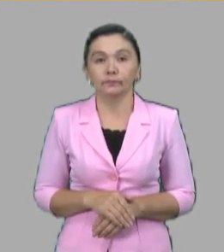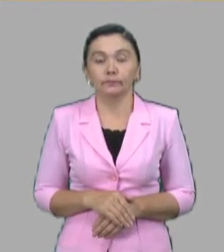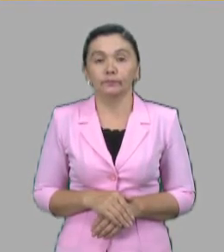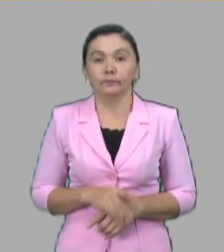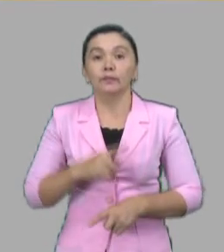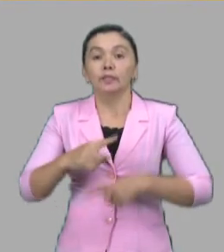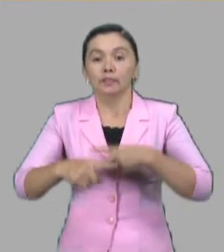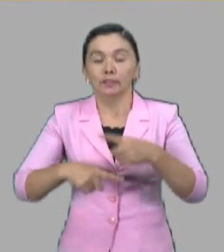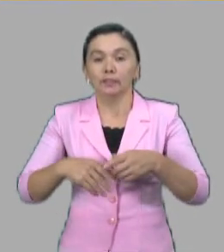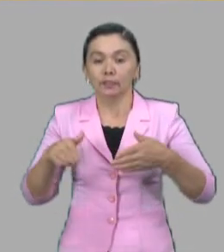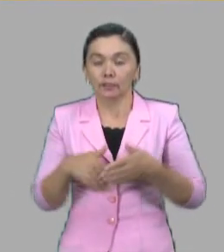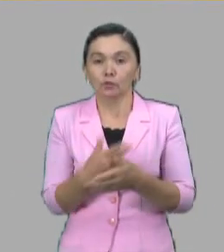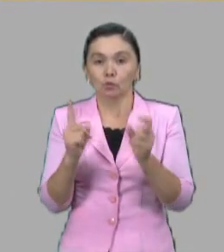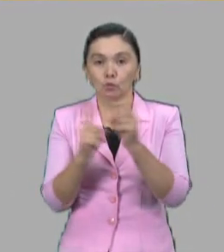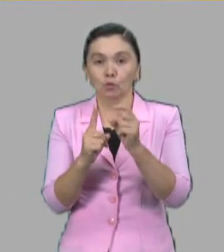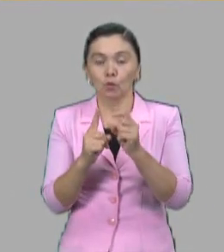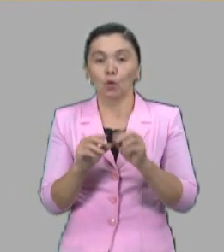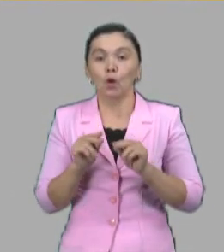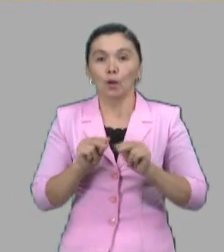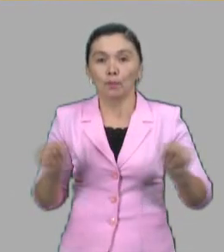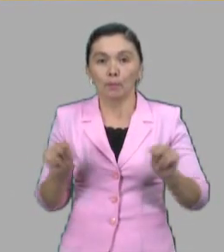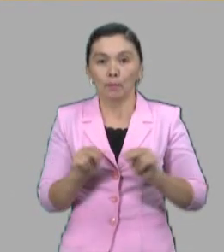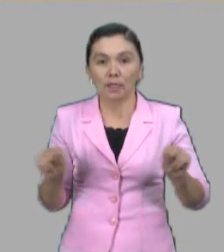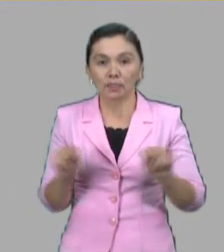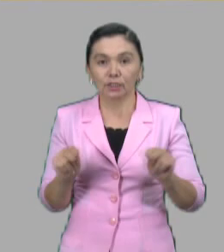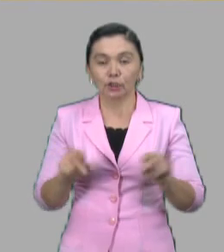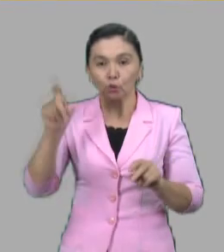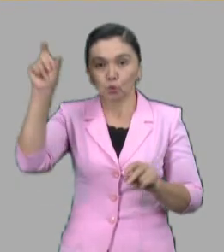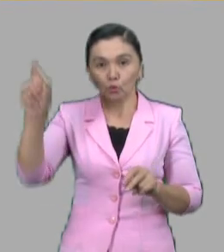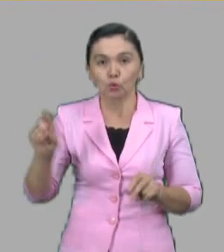Кийинки жаңы сөзүбүз машыктыруучу.